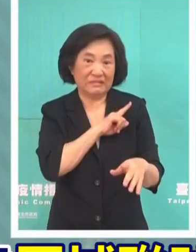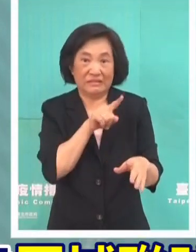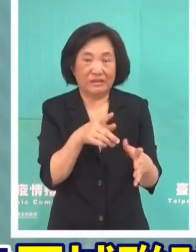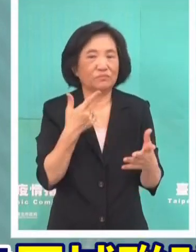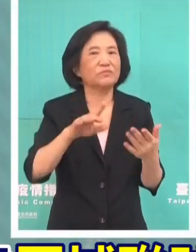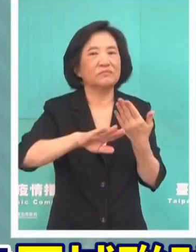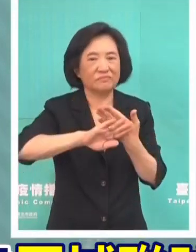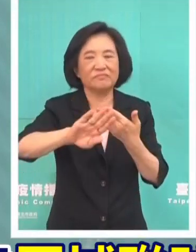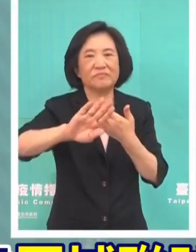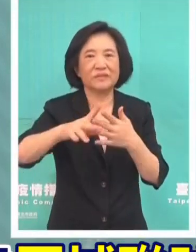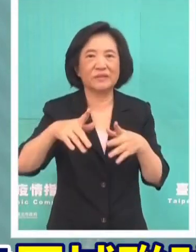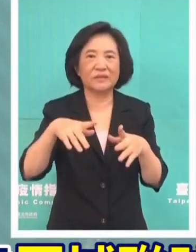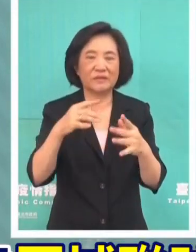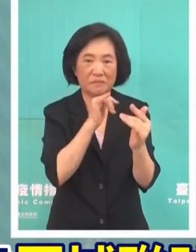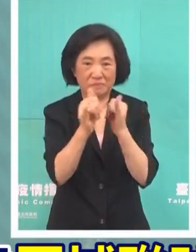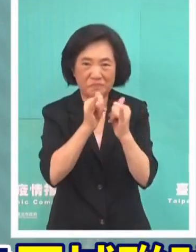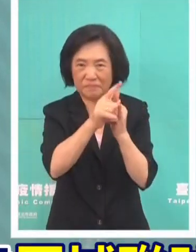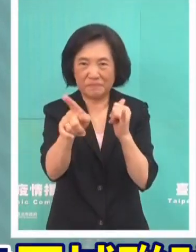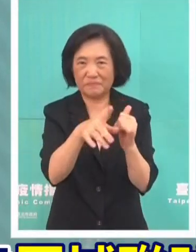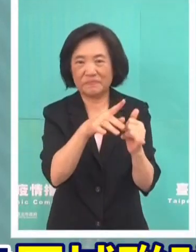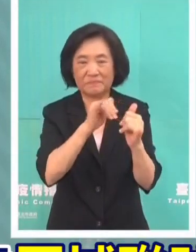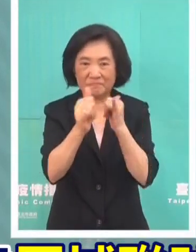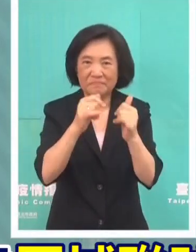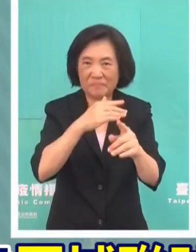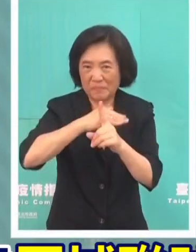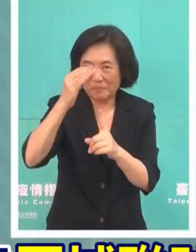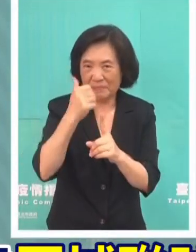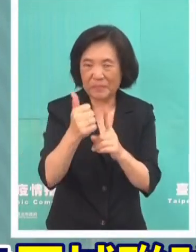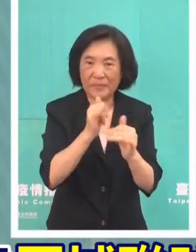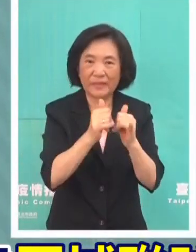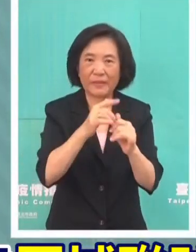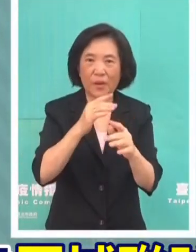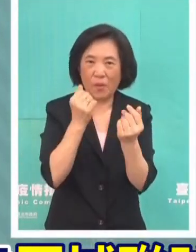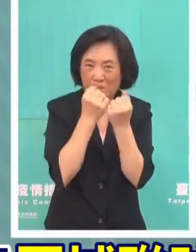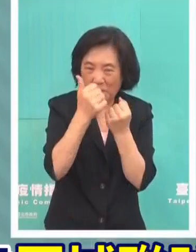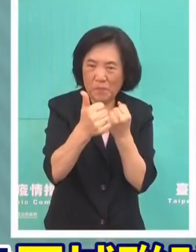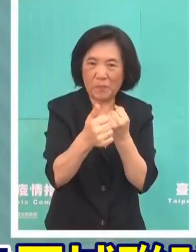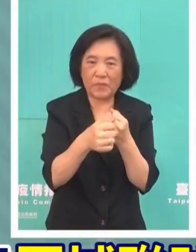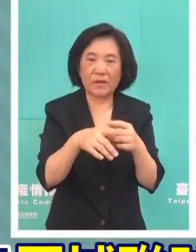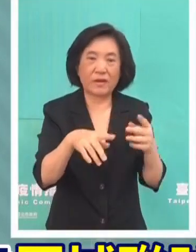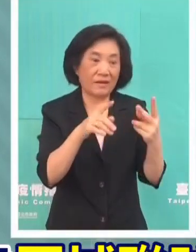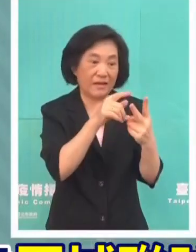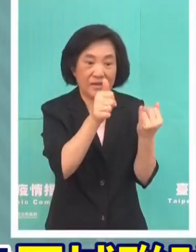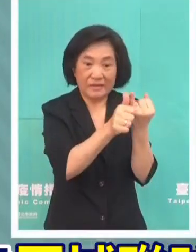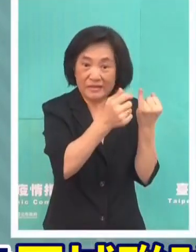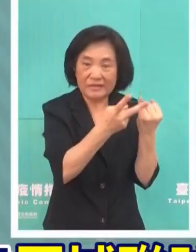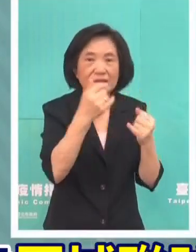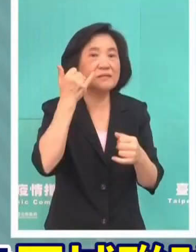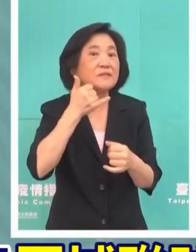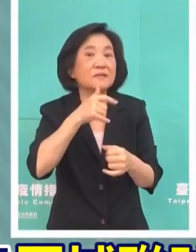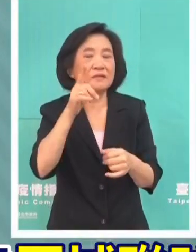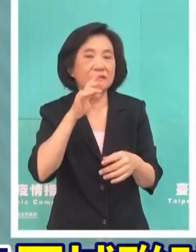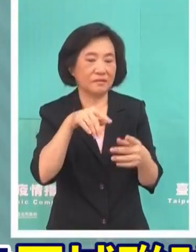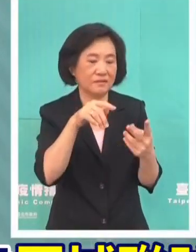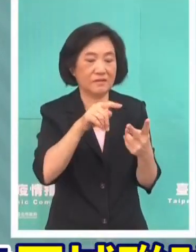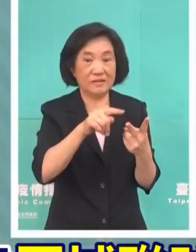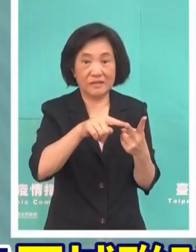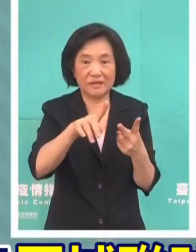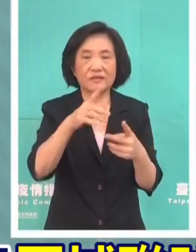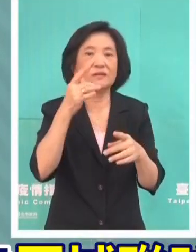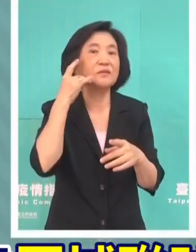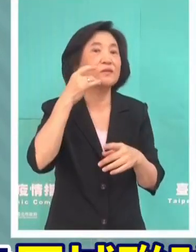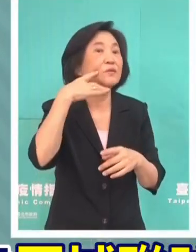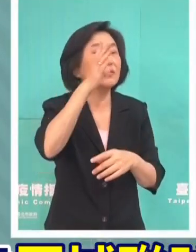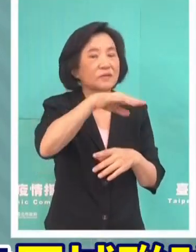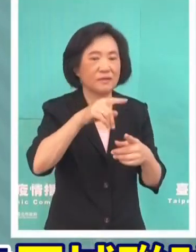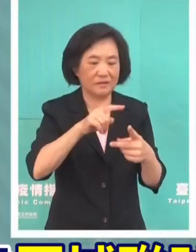是要靠这个高素质的国民的。你想想看哦，这一对夫妻住在基隆，那两个一个在松山户政事务所上班，一